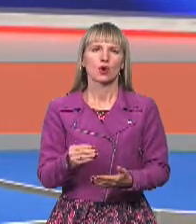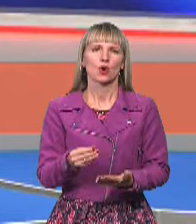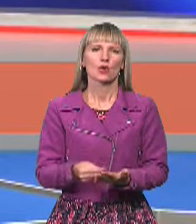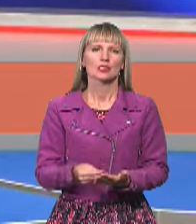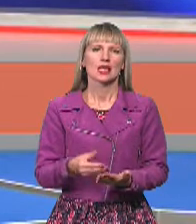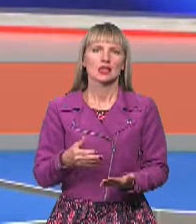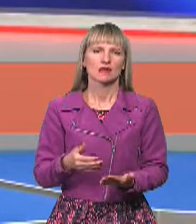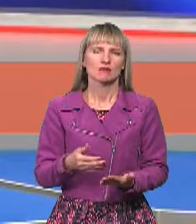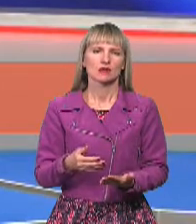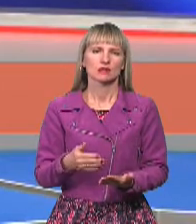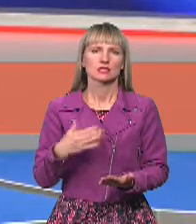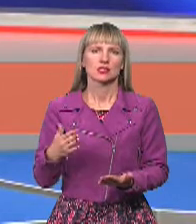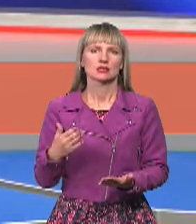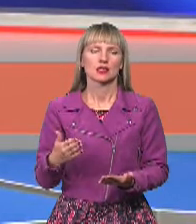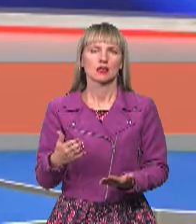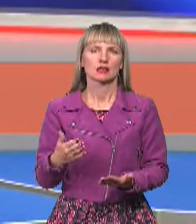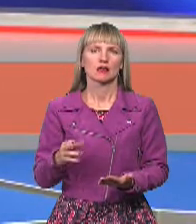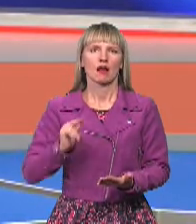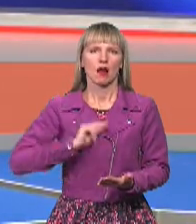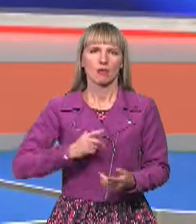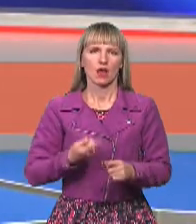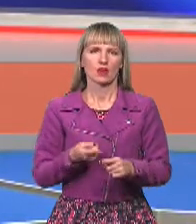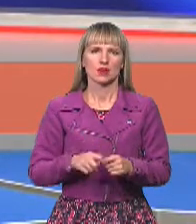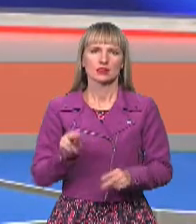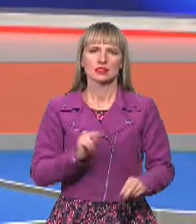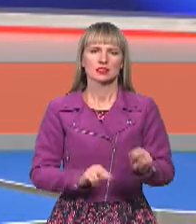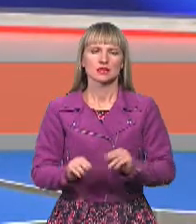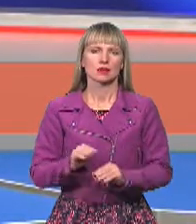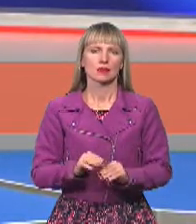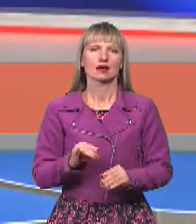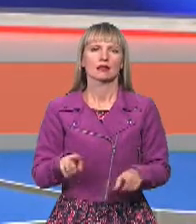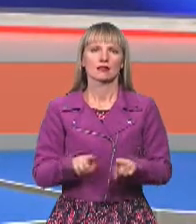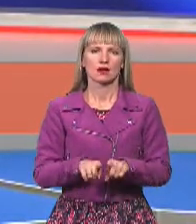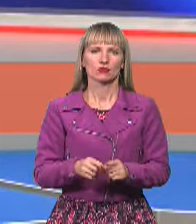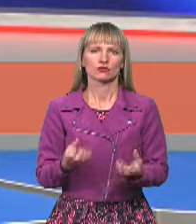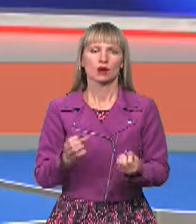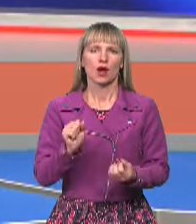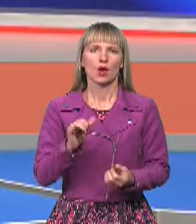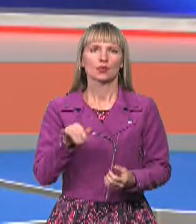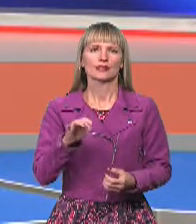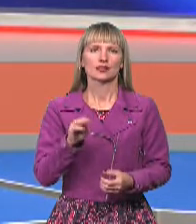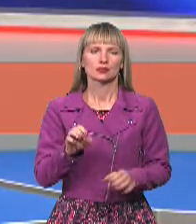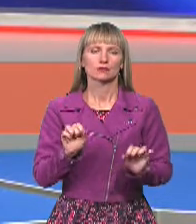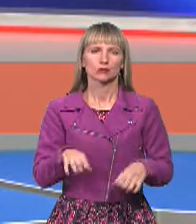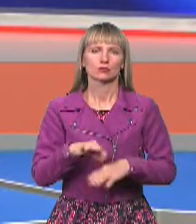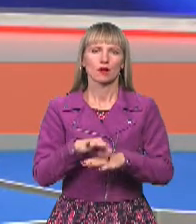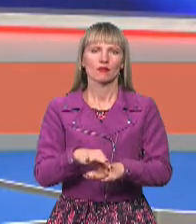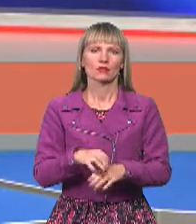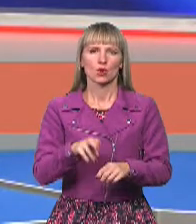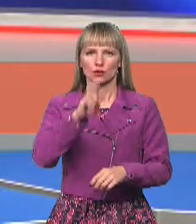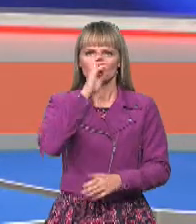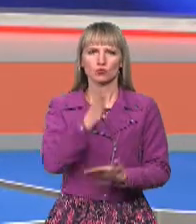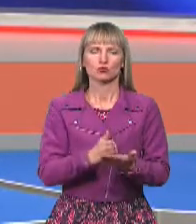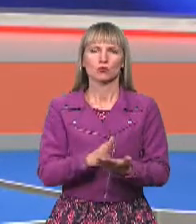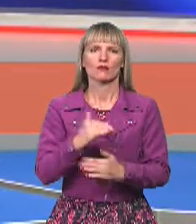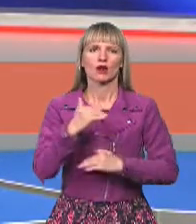стороны действенности этой системы. Ну и также аудит может проводить государственная служба, это уже в